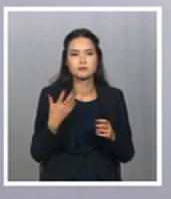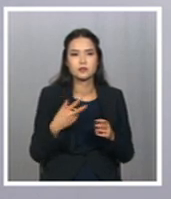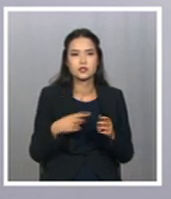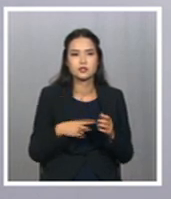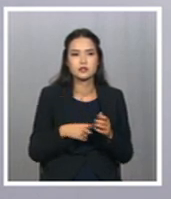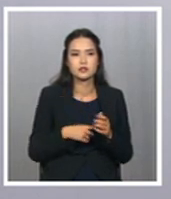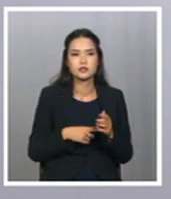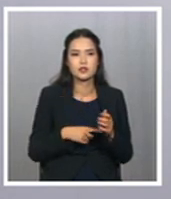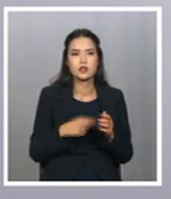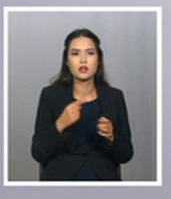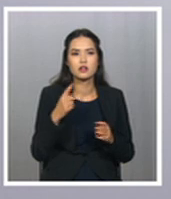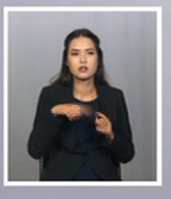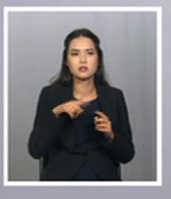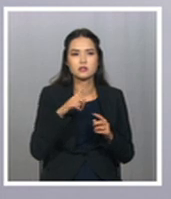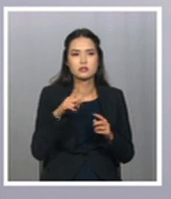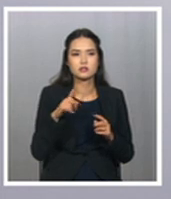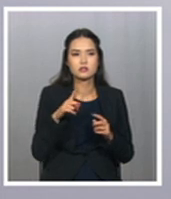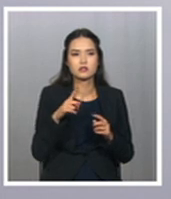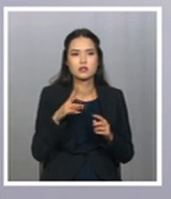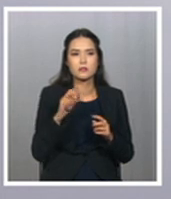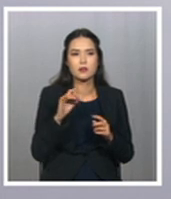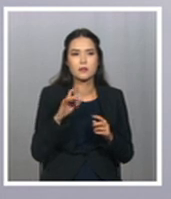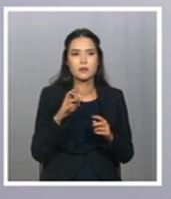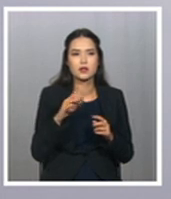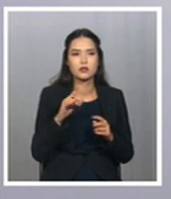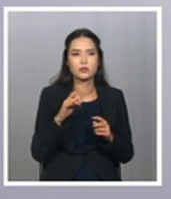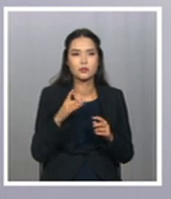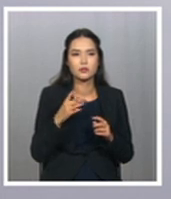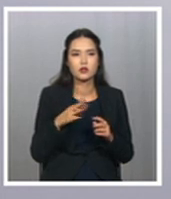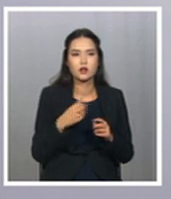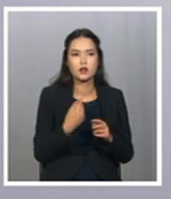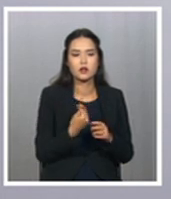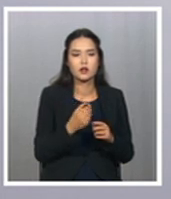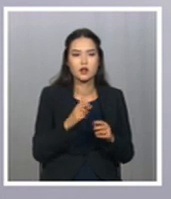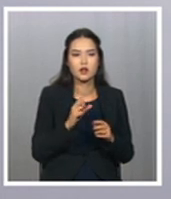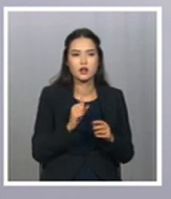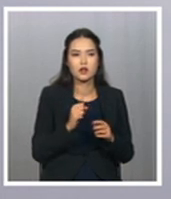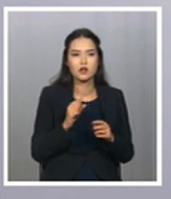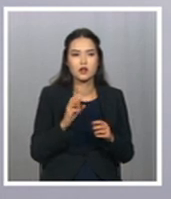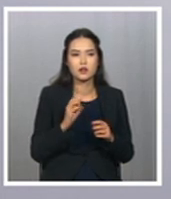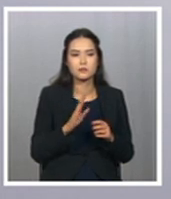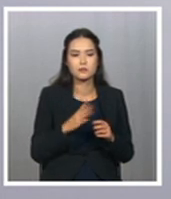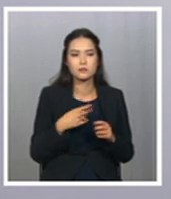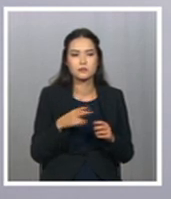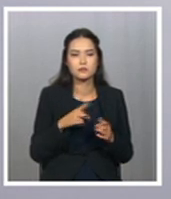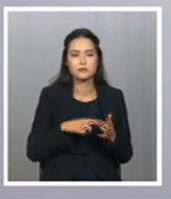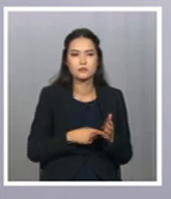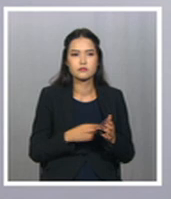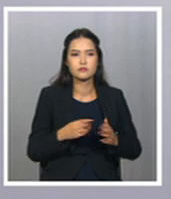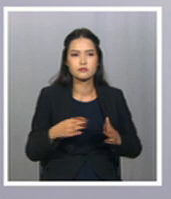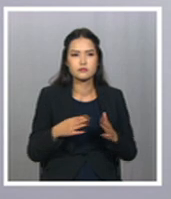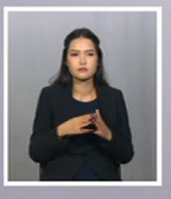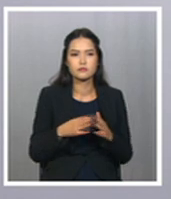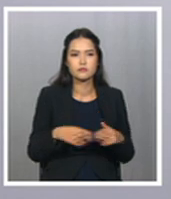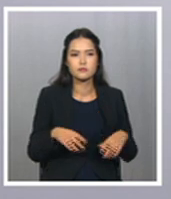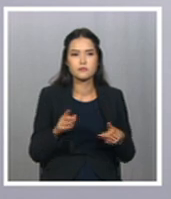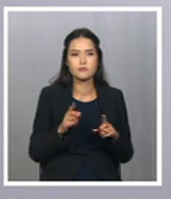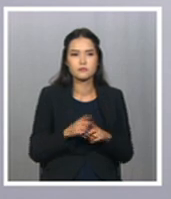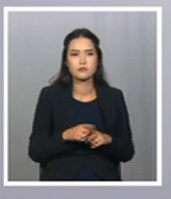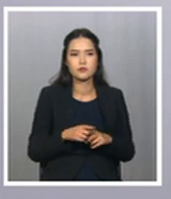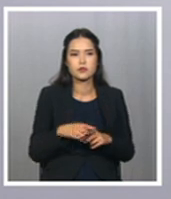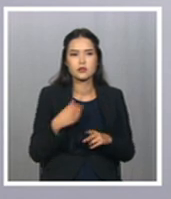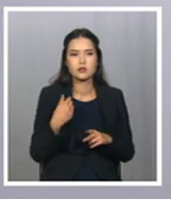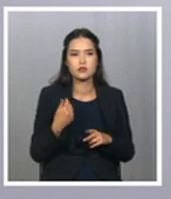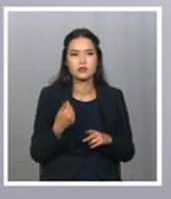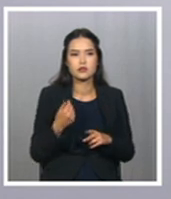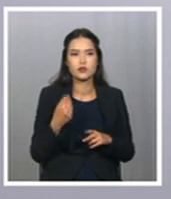Ал о игірікке перпендикуляр жүрек, бұл бізде АЕ кесінсінің дәл ортасына барады. Ал енді АЕ кесінсінің жаңа аузындығын